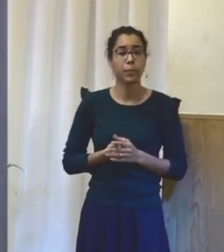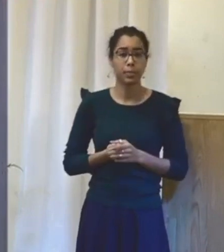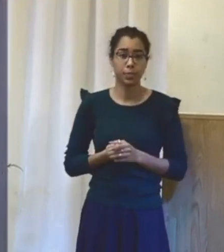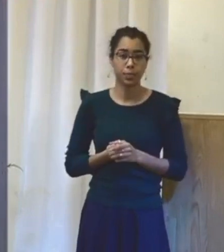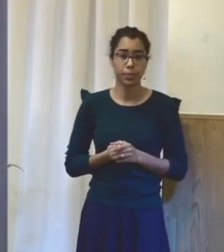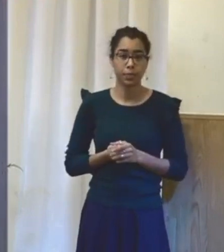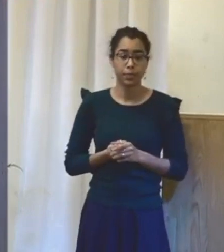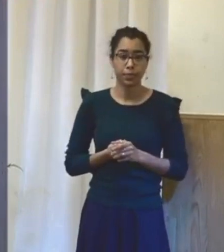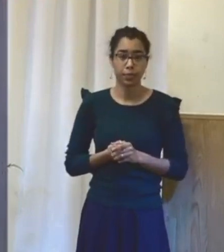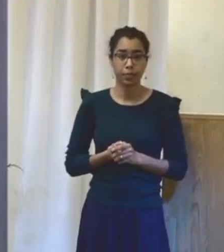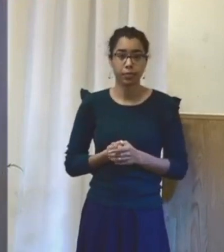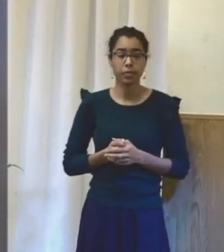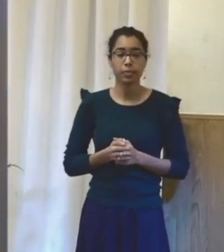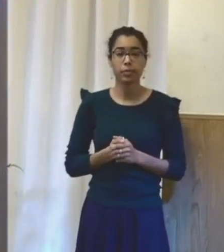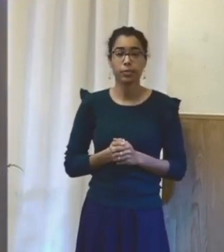Ok.